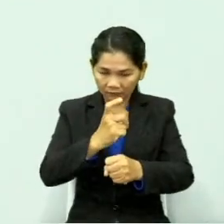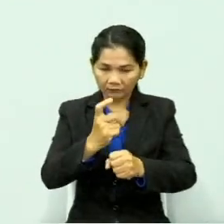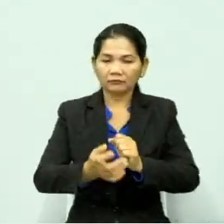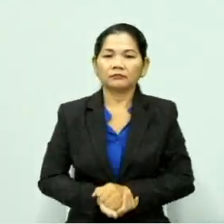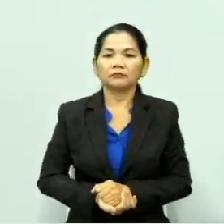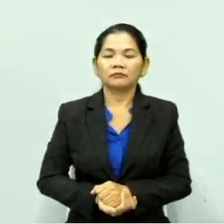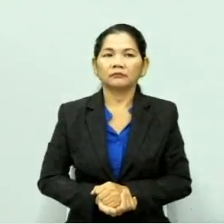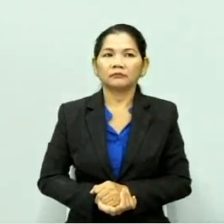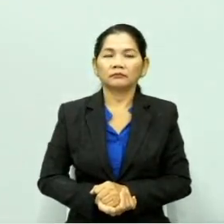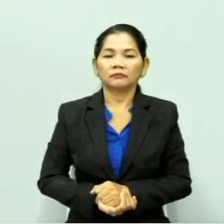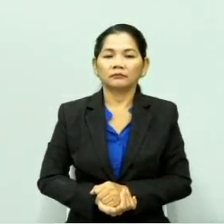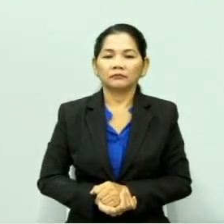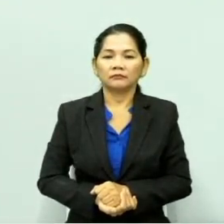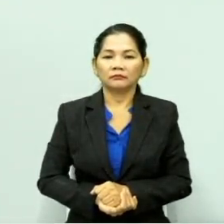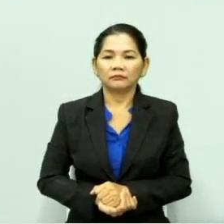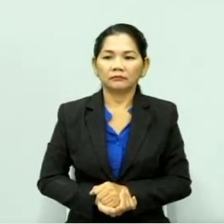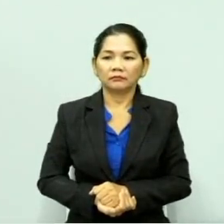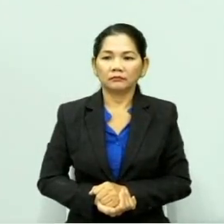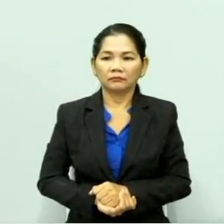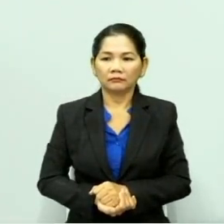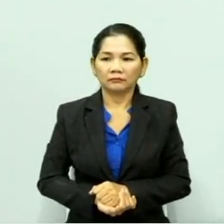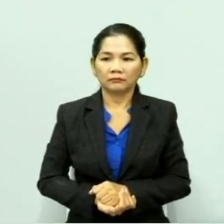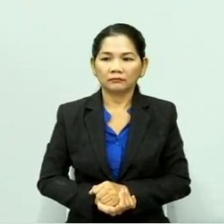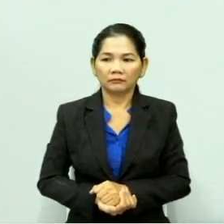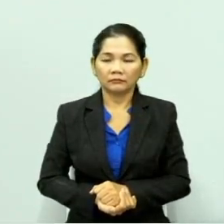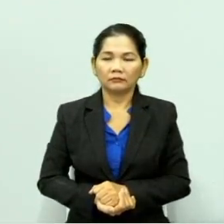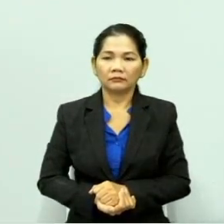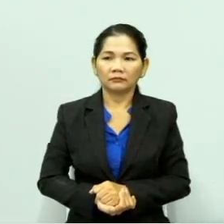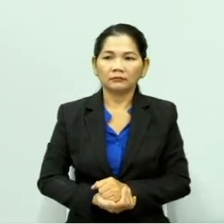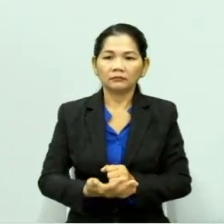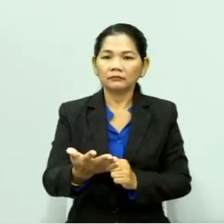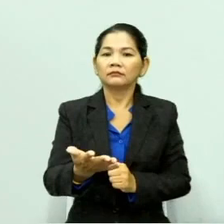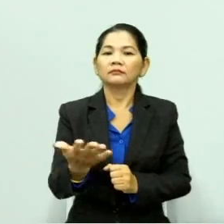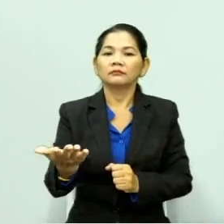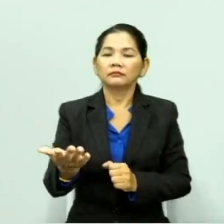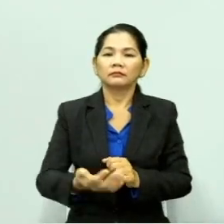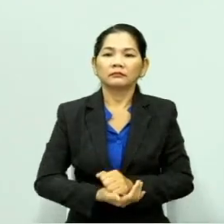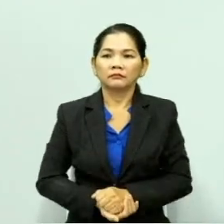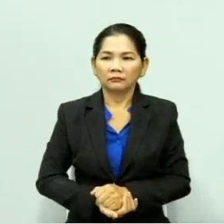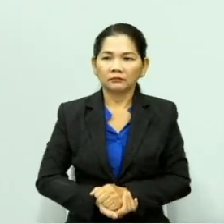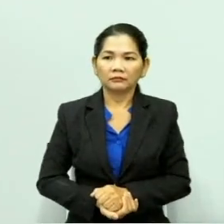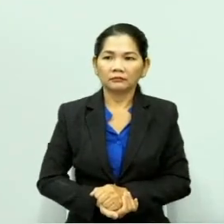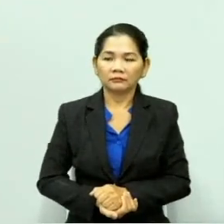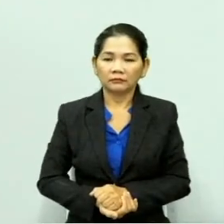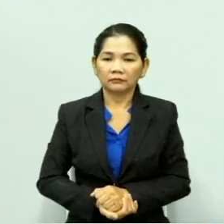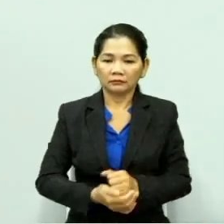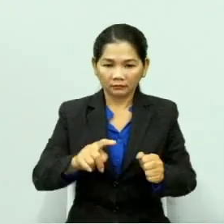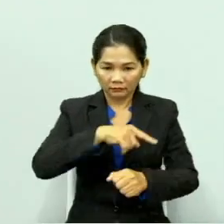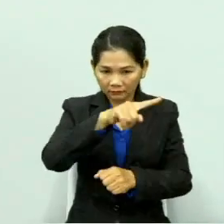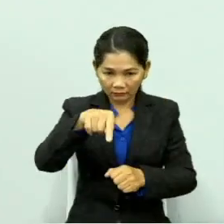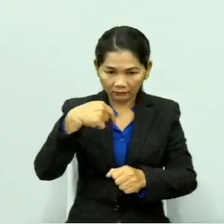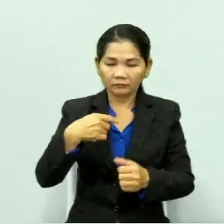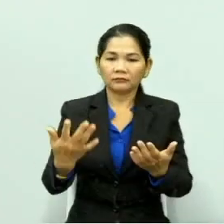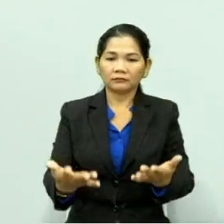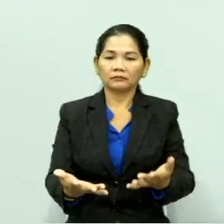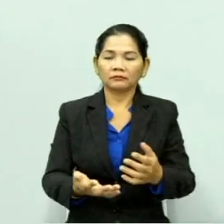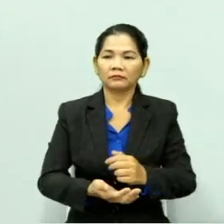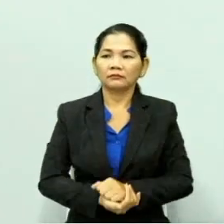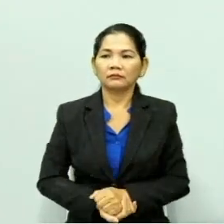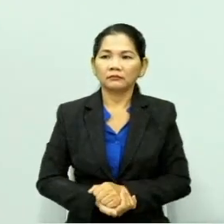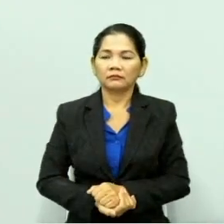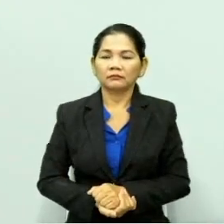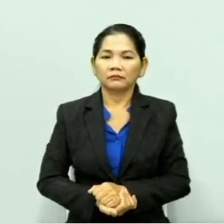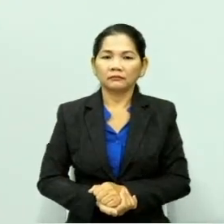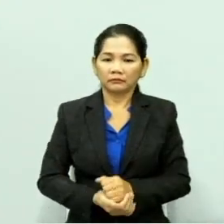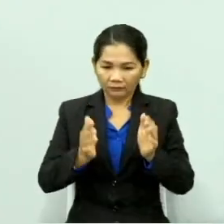chà xâm nô tịt bấy nè con chà chẳng ở xâm nô tịt bấy cái xua xâm rạp nè ná con chà cứ xâm rạp dương tiền ạc nê nè con chà nè